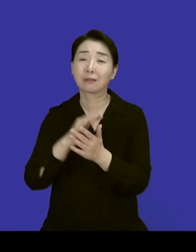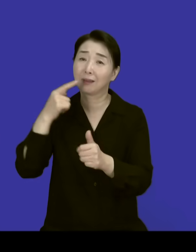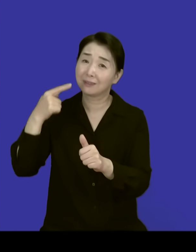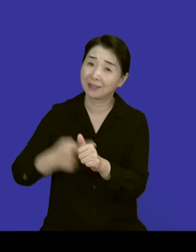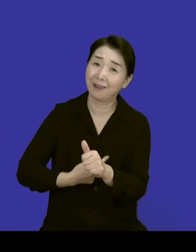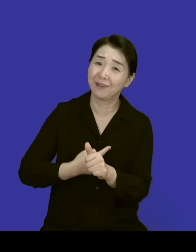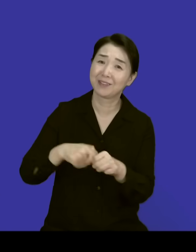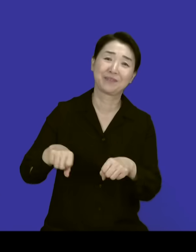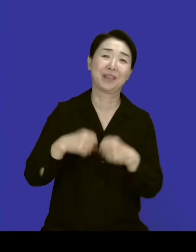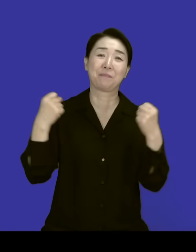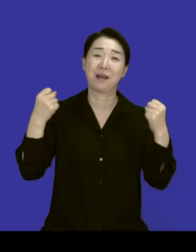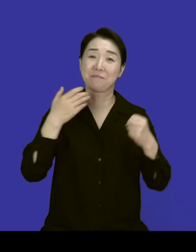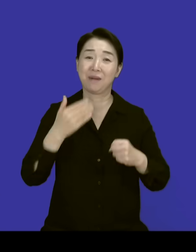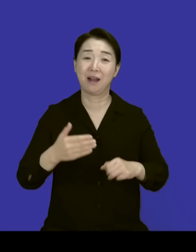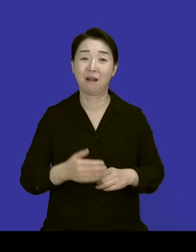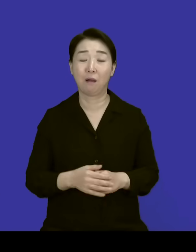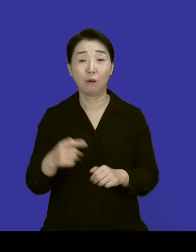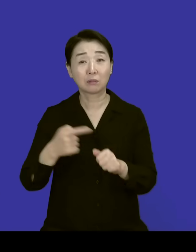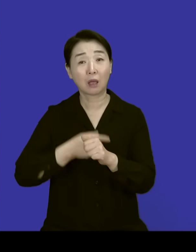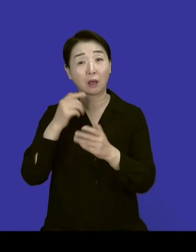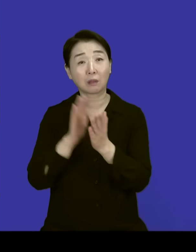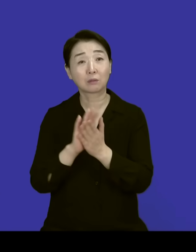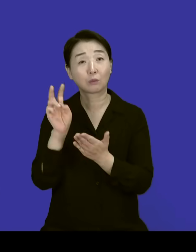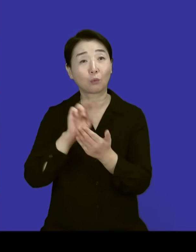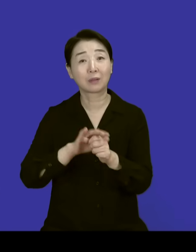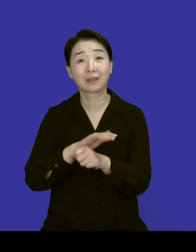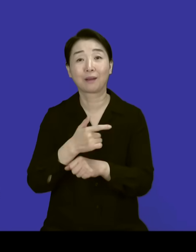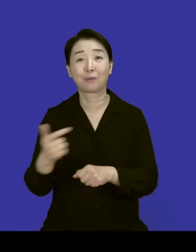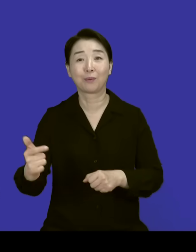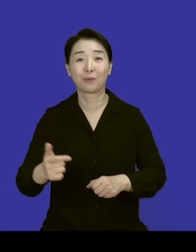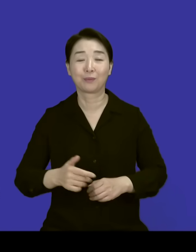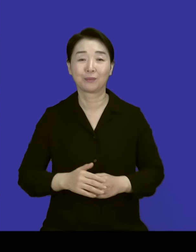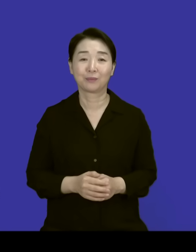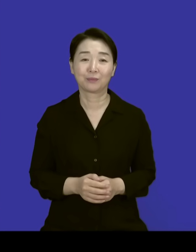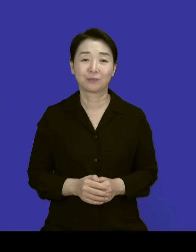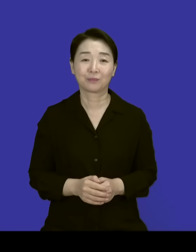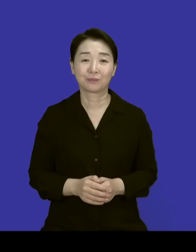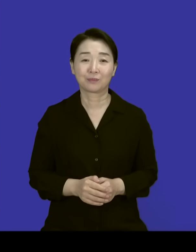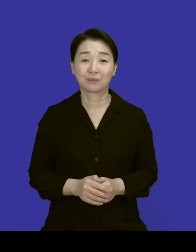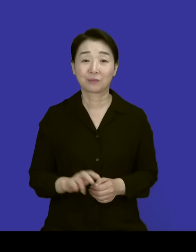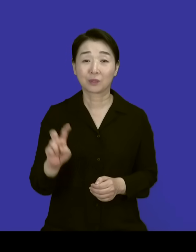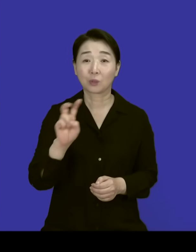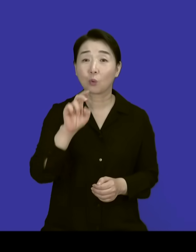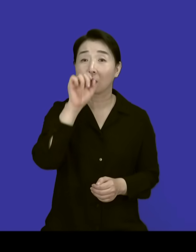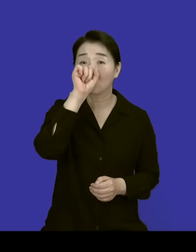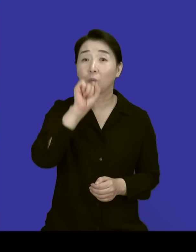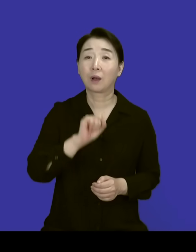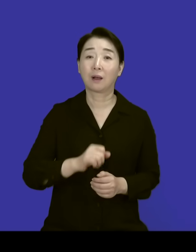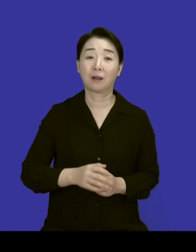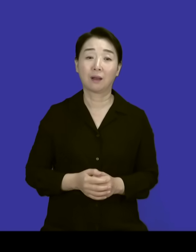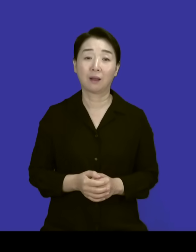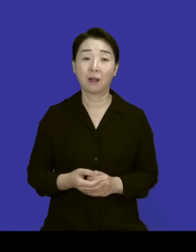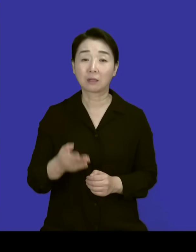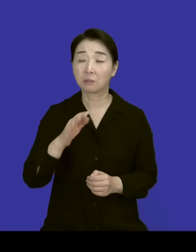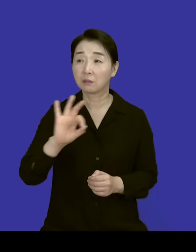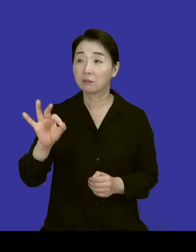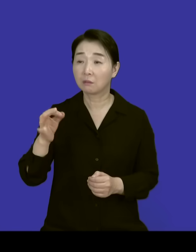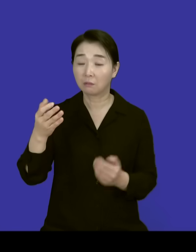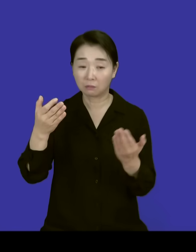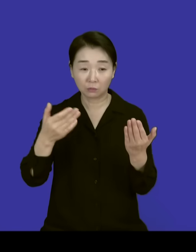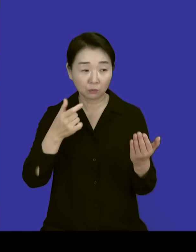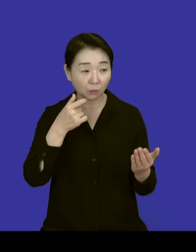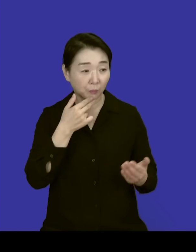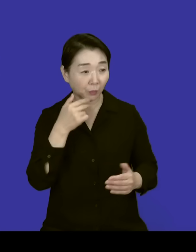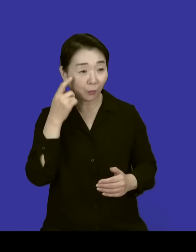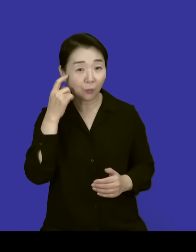그러거든요. 아, 예. 그렇군요. 그냥 자연적으로 노래가 사랑을 받아서. 근데 뭐 이런 건 있었어요. 노래가 되게 좋은 노래인데 네네. 인정을 왜 세상